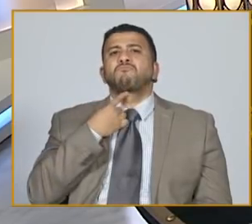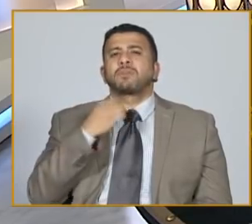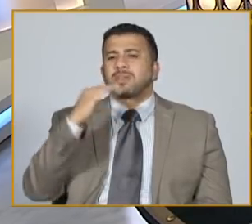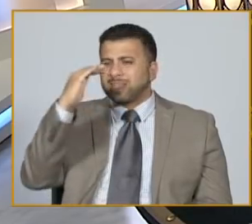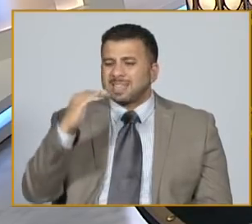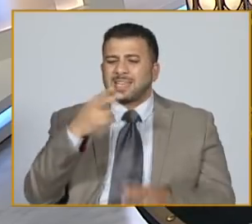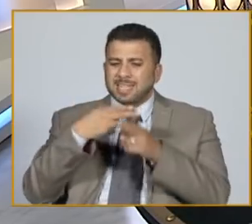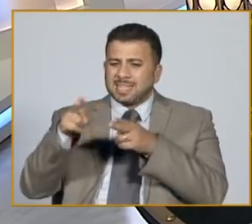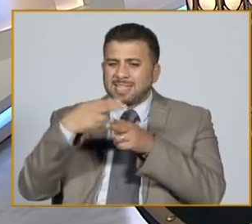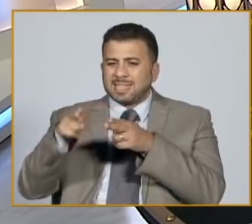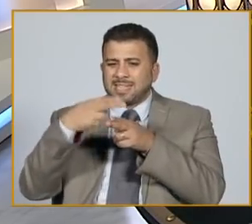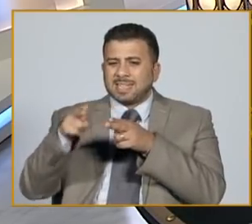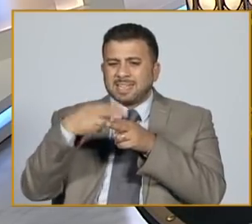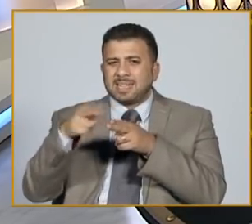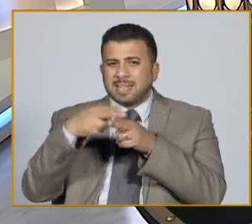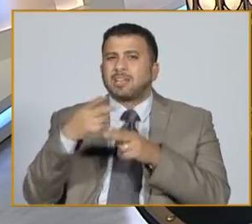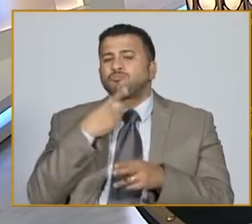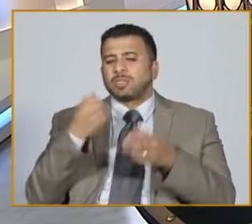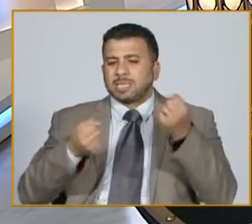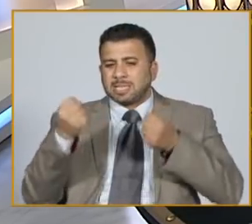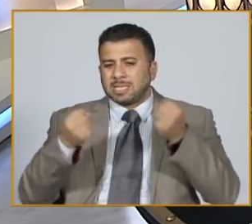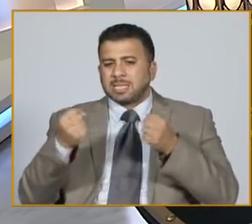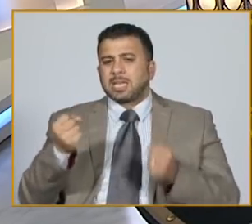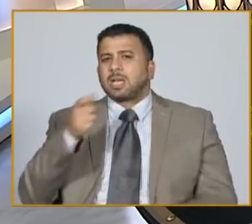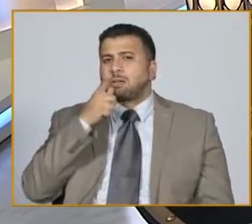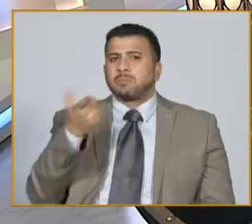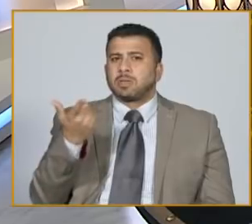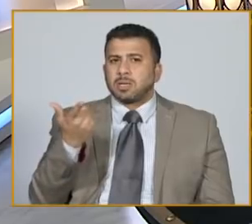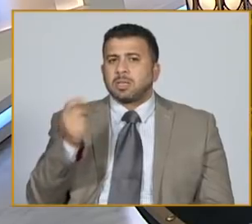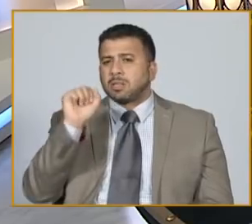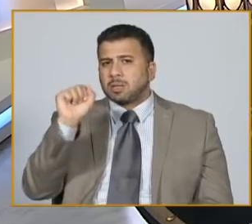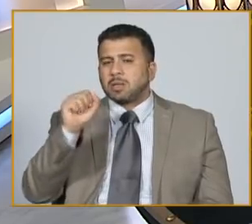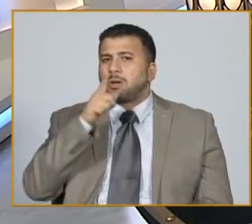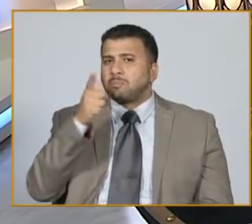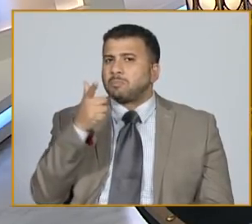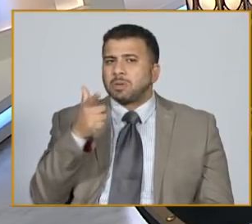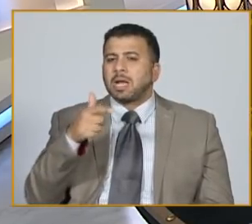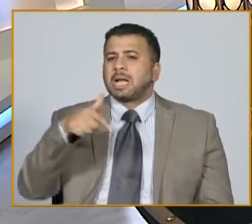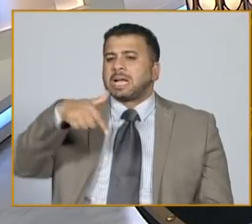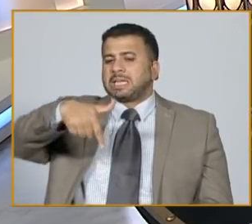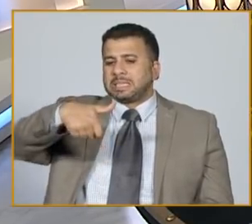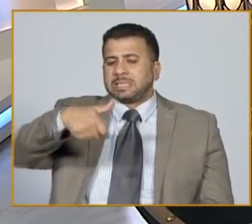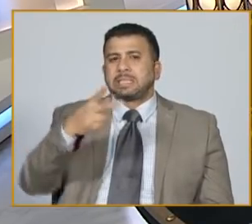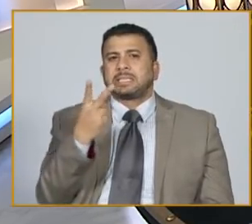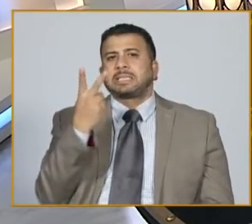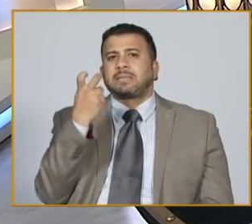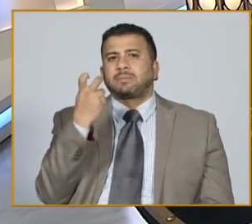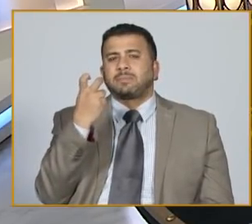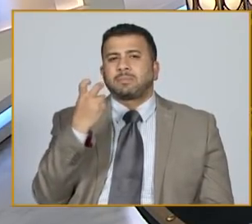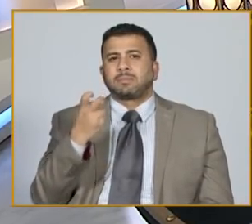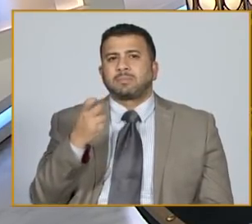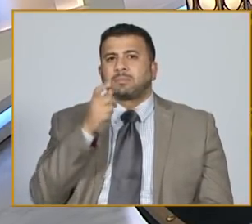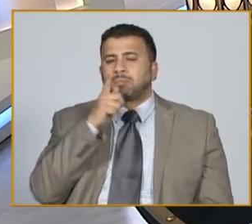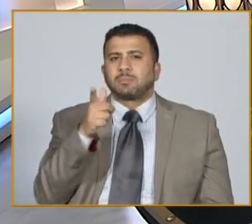شهر يرفعون الحد إلى مثلا يعني 60 ألف مثلا بالعملة اللي عندنا، أو مثلا 70 ألف، وكذا أضرب مثلها مثلا